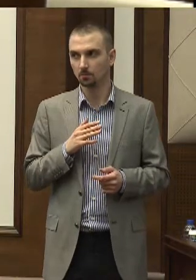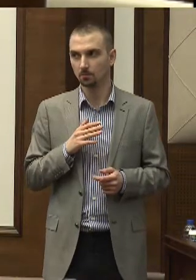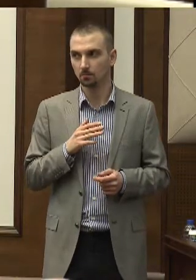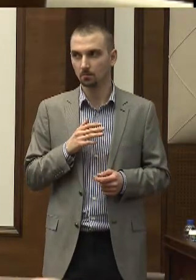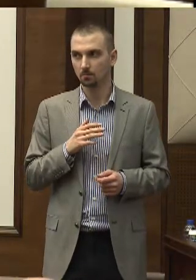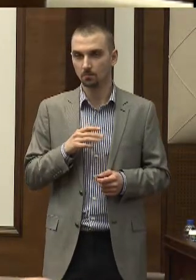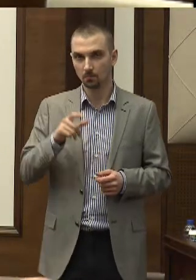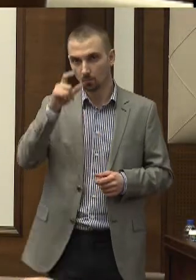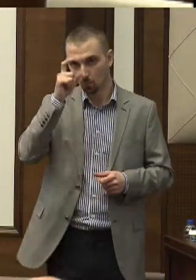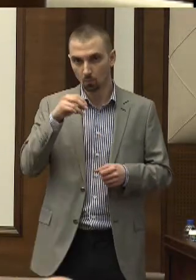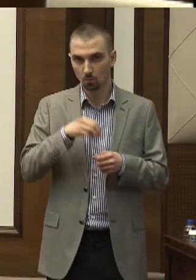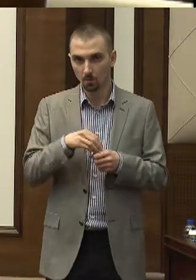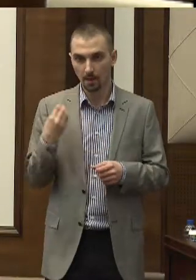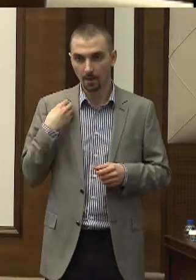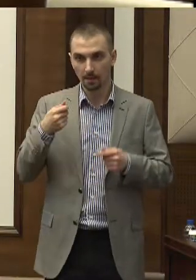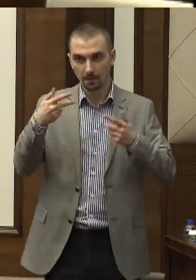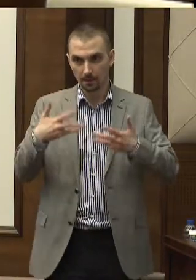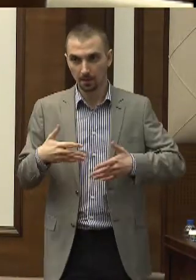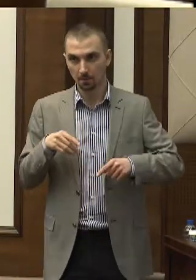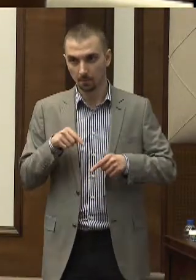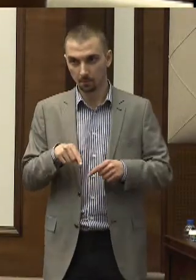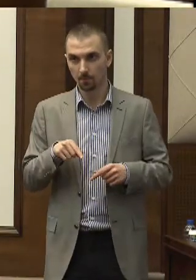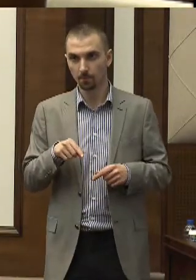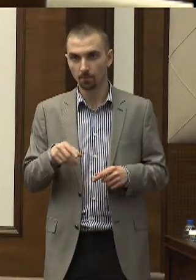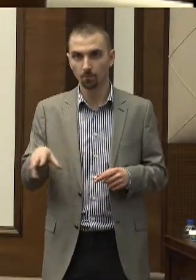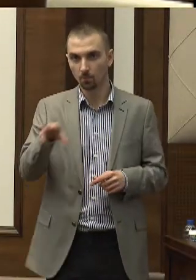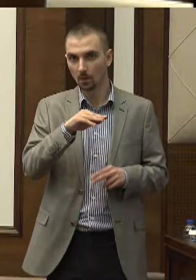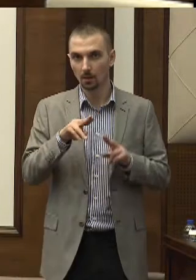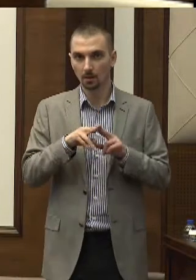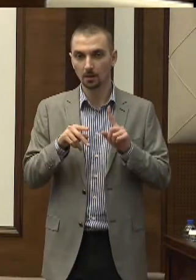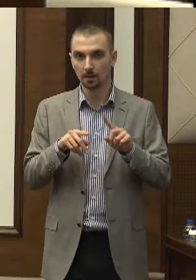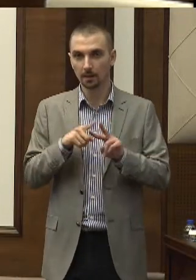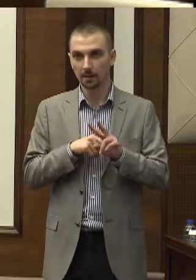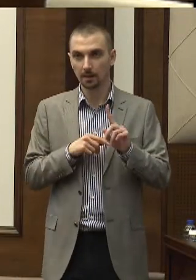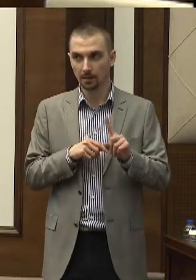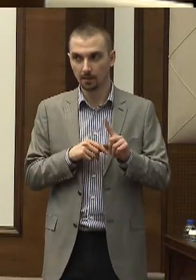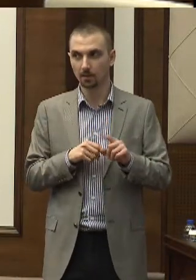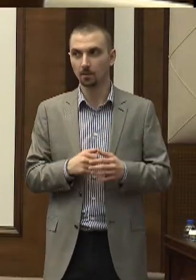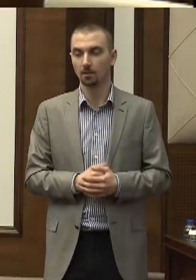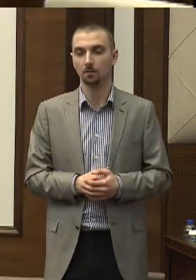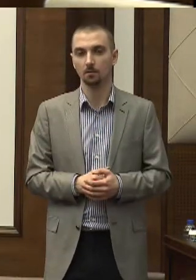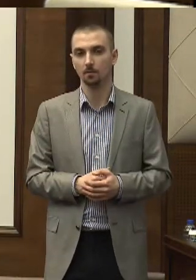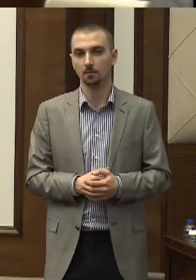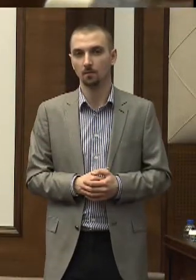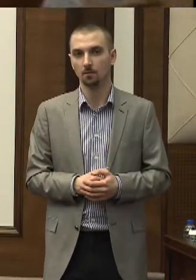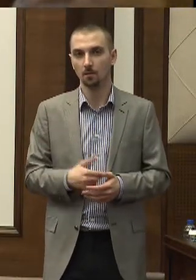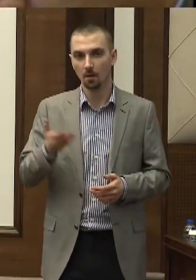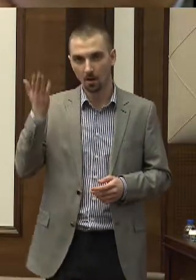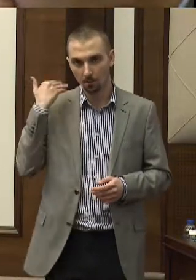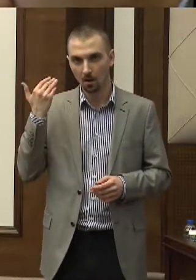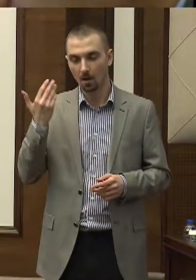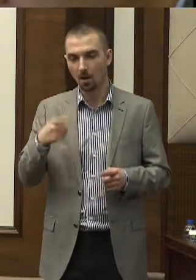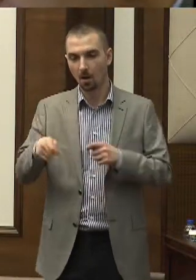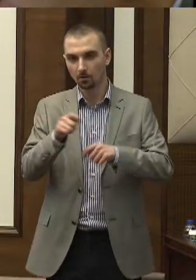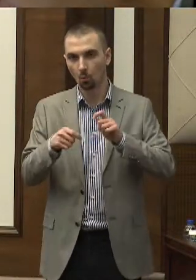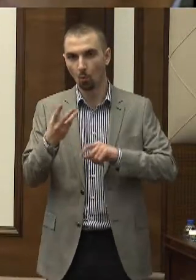ama Türkiye'de bu yeni sistemden sonra sanırım bütün kıyılarda böyle bir işte eskiden yapılaşma olmuş ama